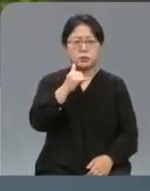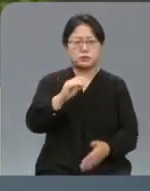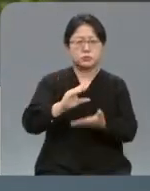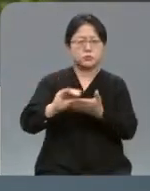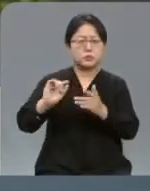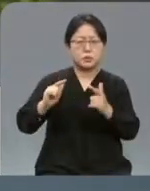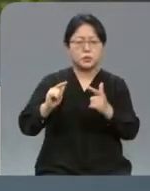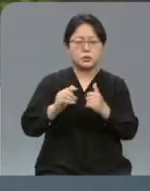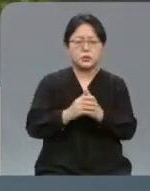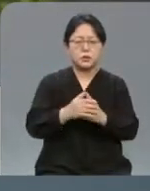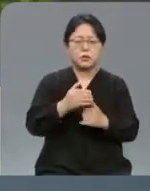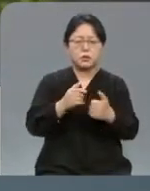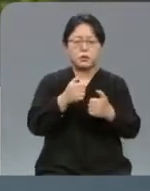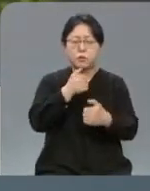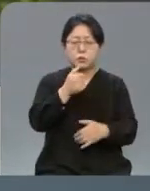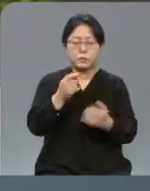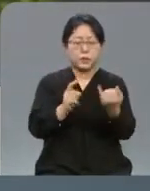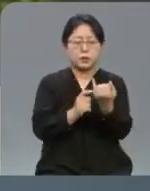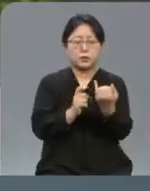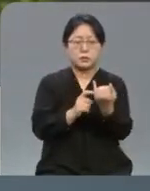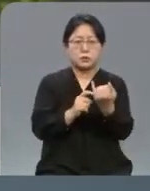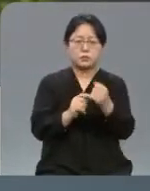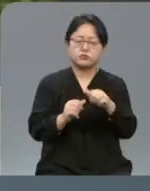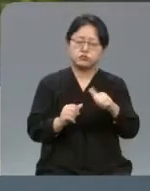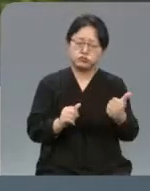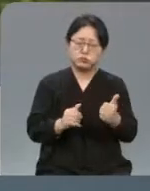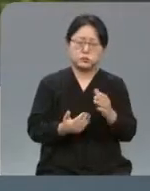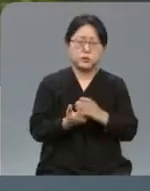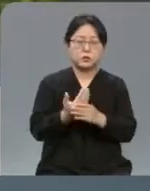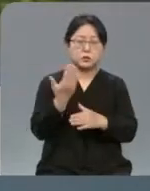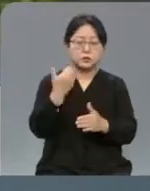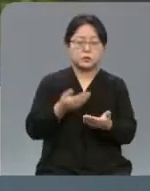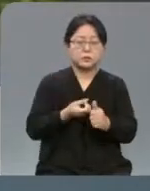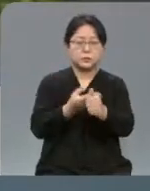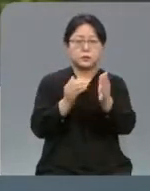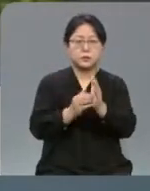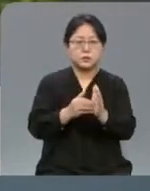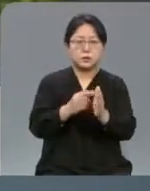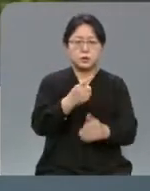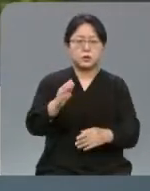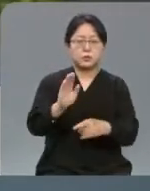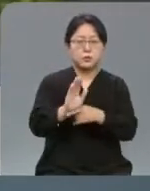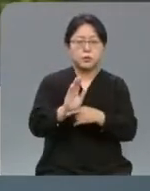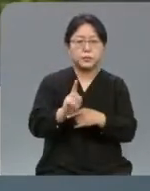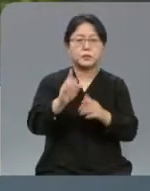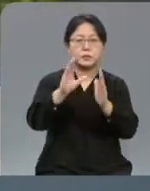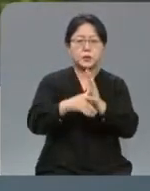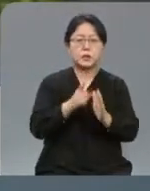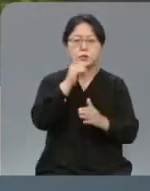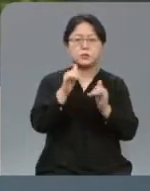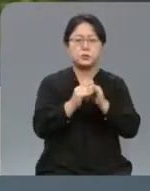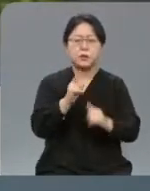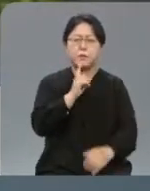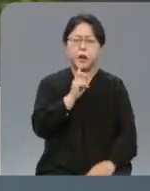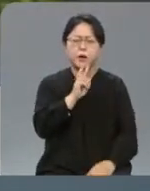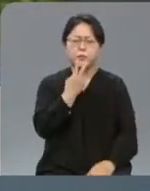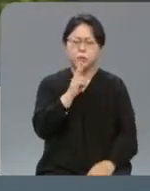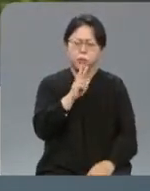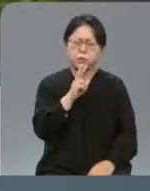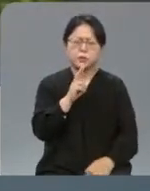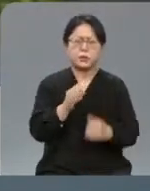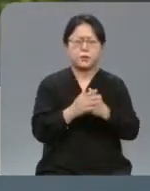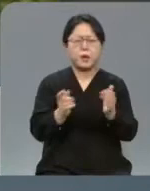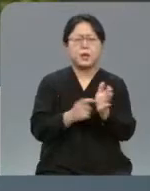결국 50대 여성이 숨진 사건 어제 전해 드렸는데요 반드시 소방본부는 당시 신고자의 진술이 오락가락해서